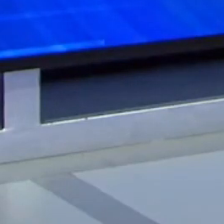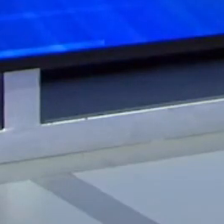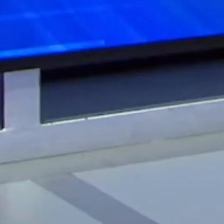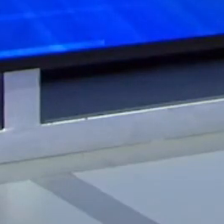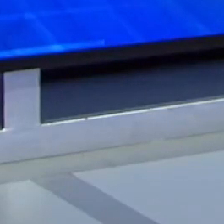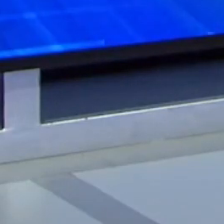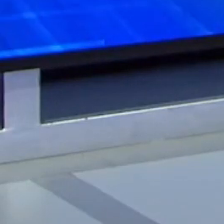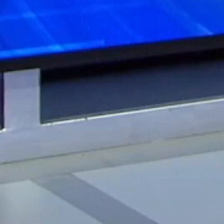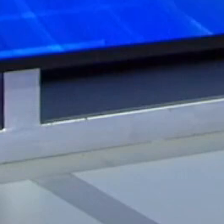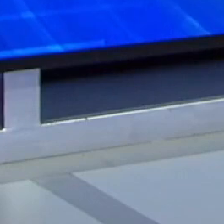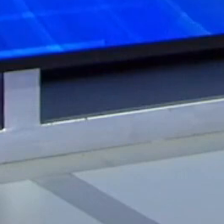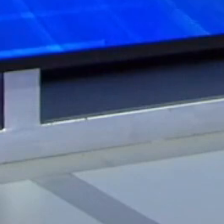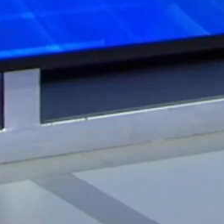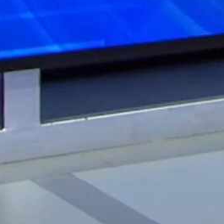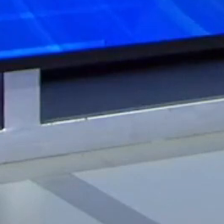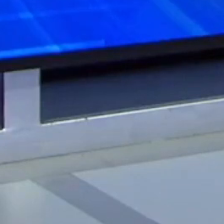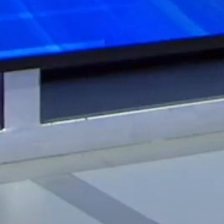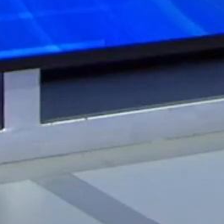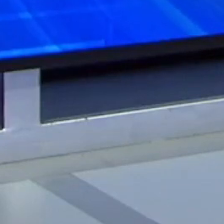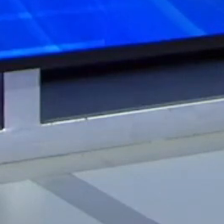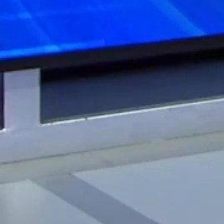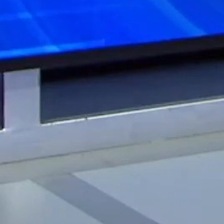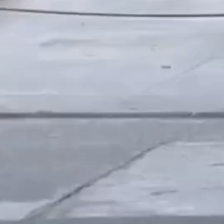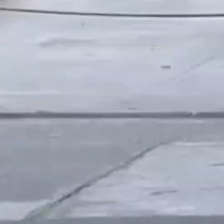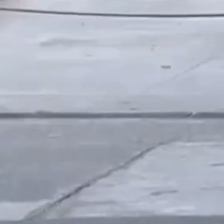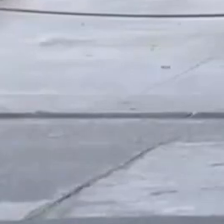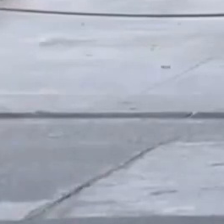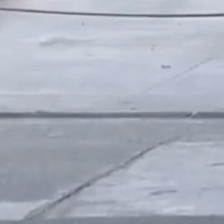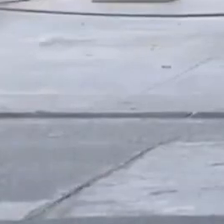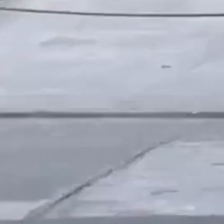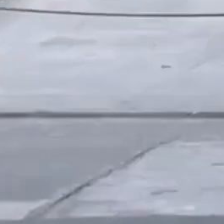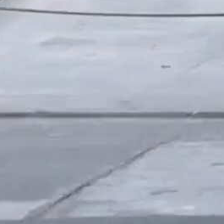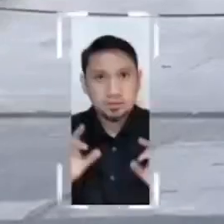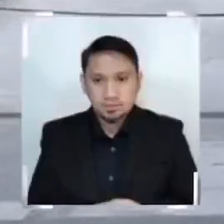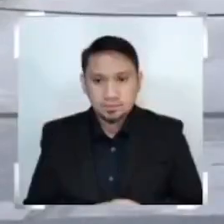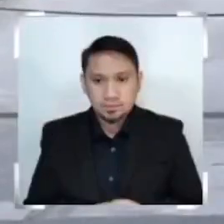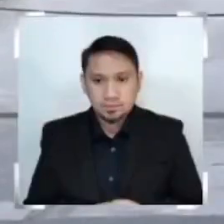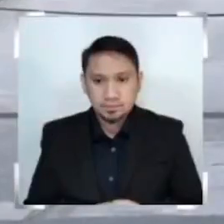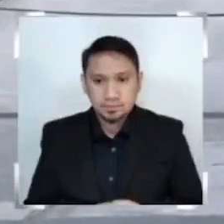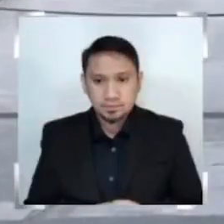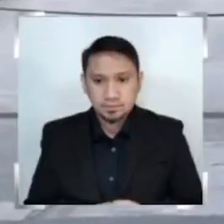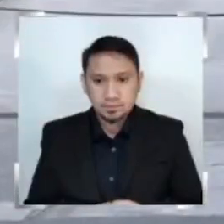ibang sakit. Saksi, si Lea Alves.